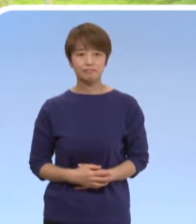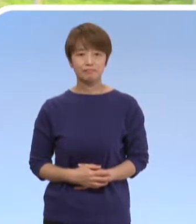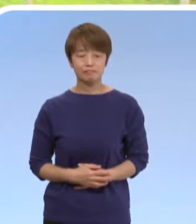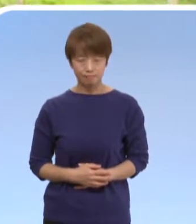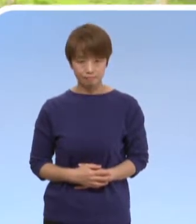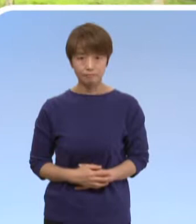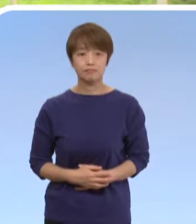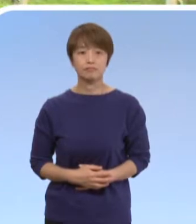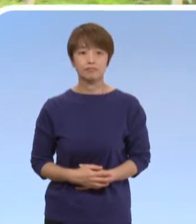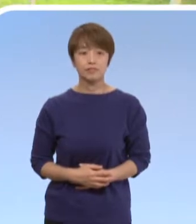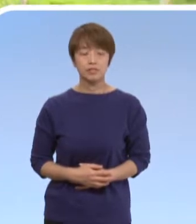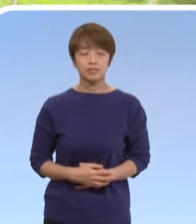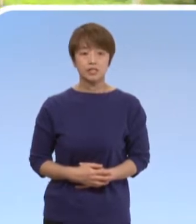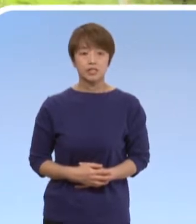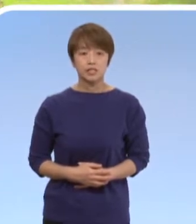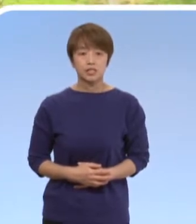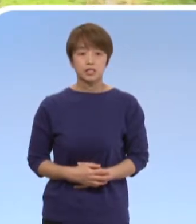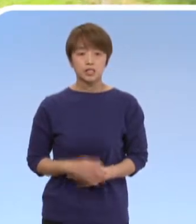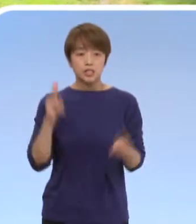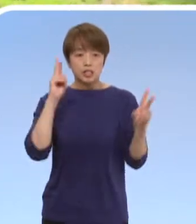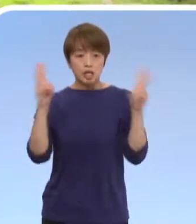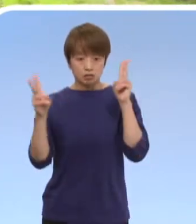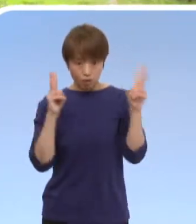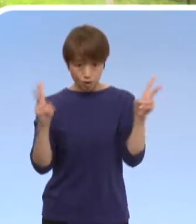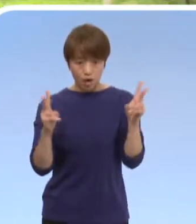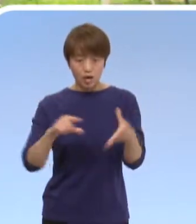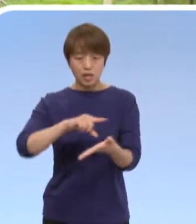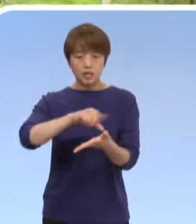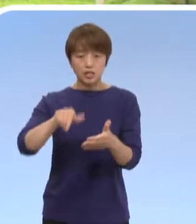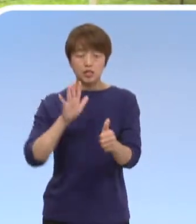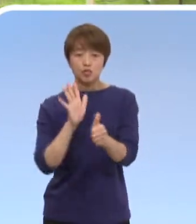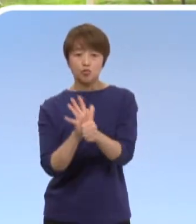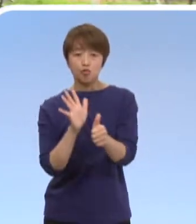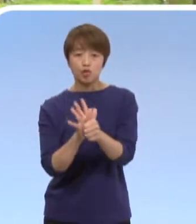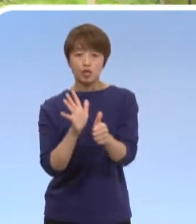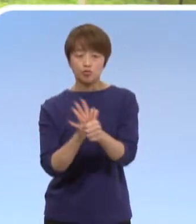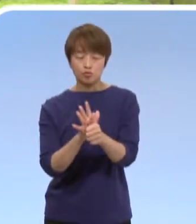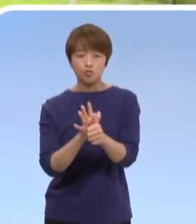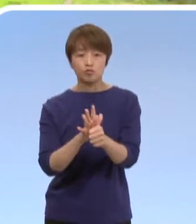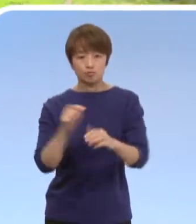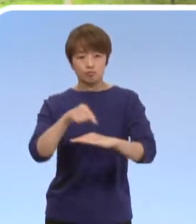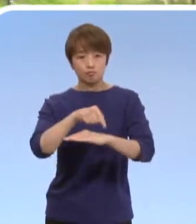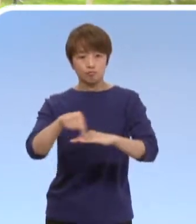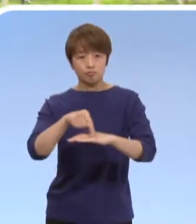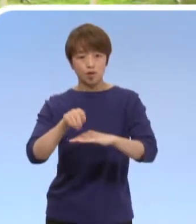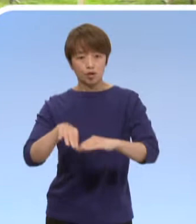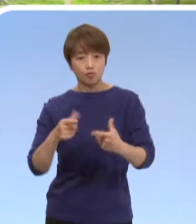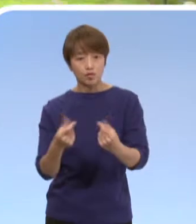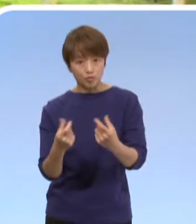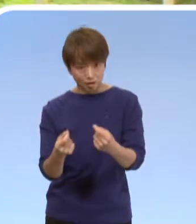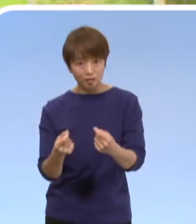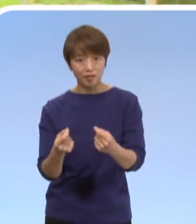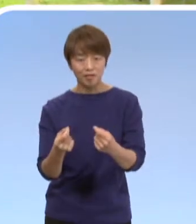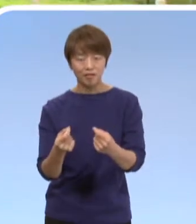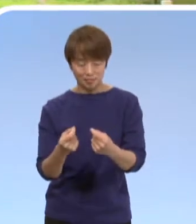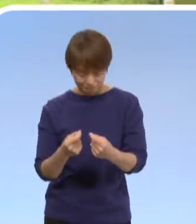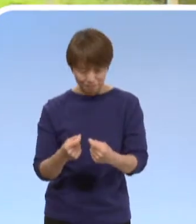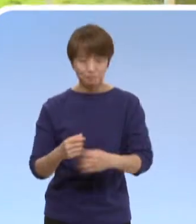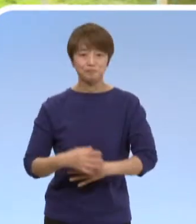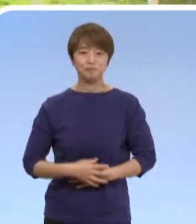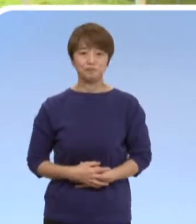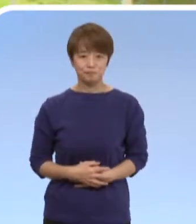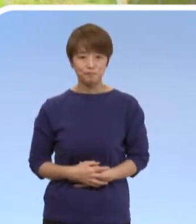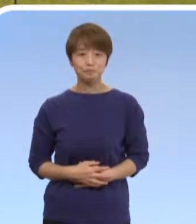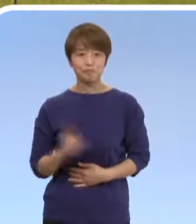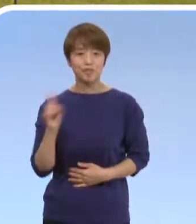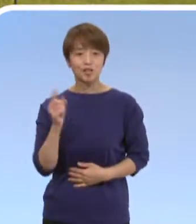ちょっとお話も変わるんですけれども、はい、気づき商会さんでは地域に貢献するあるプロジェクトに取り組んでらっしゃるんですね。 はい、